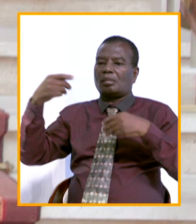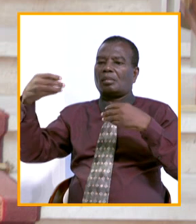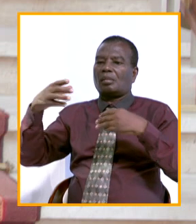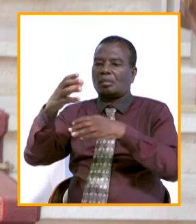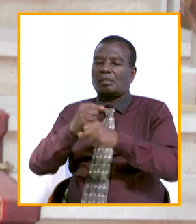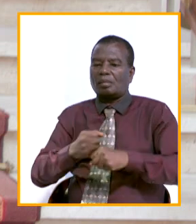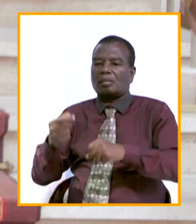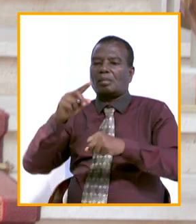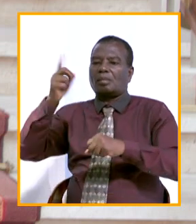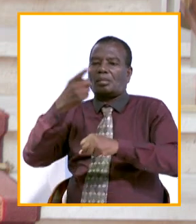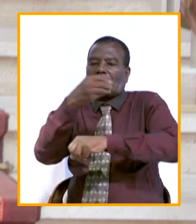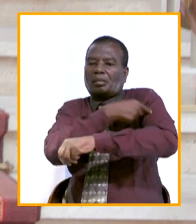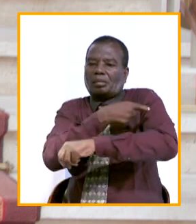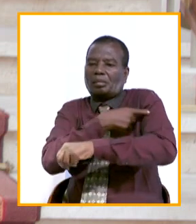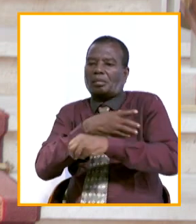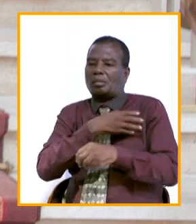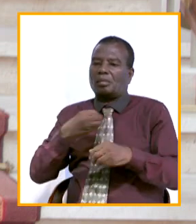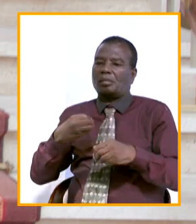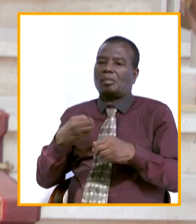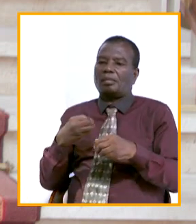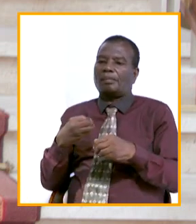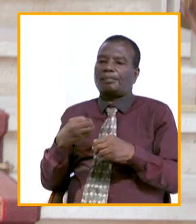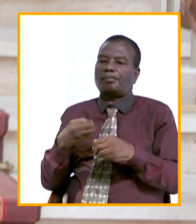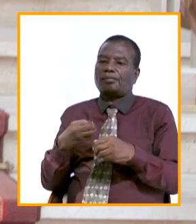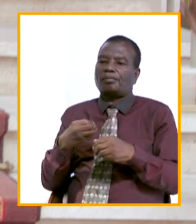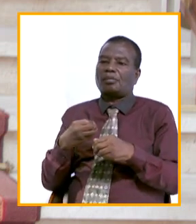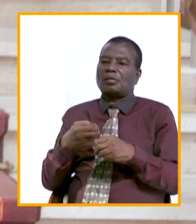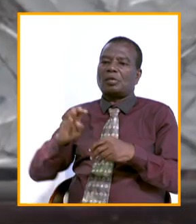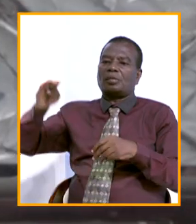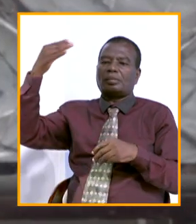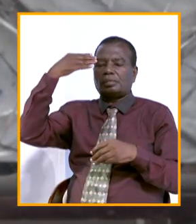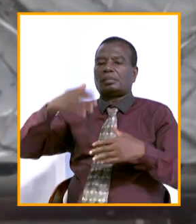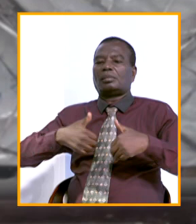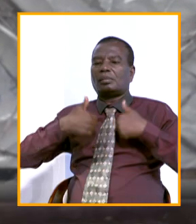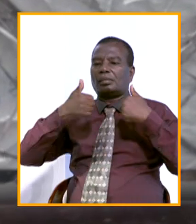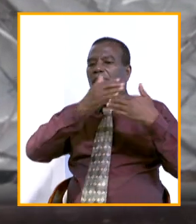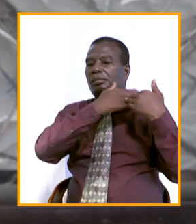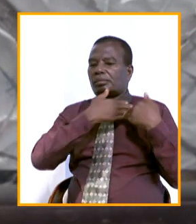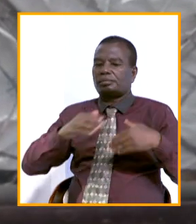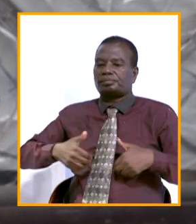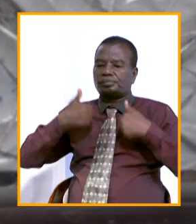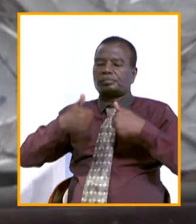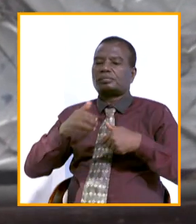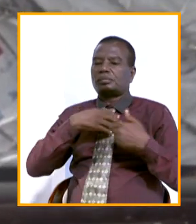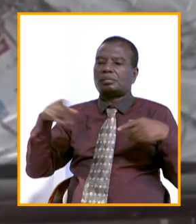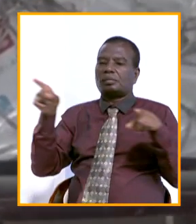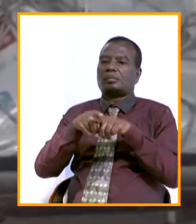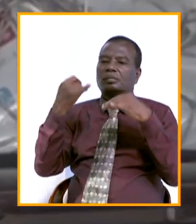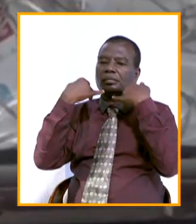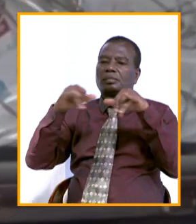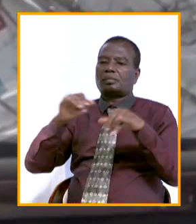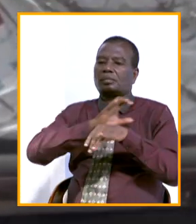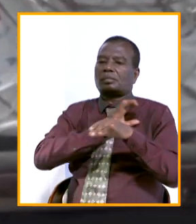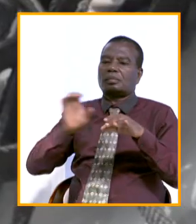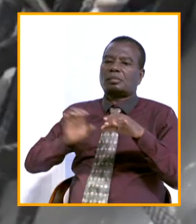et 46% est totalement vacciné. Le ministre en charge de la Santé a également informé